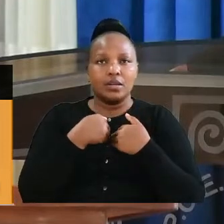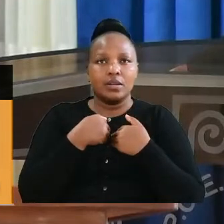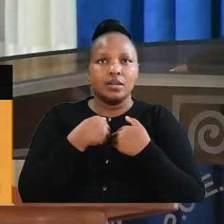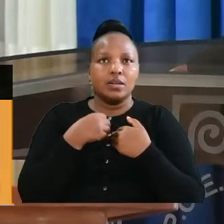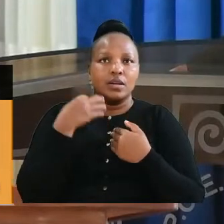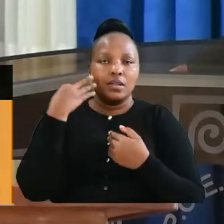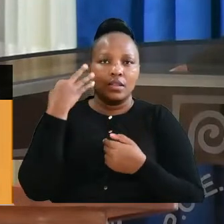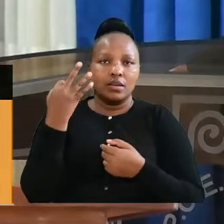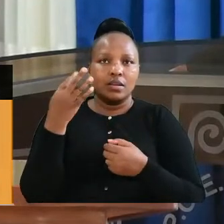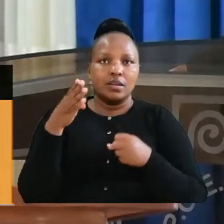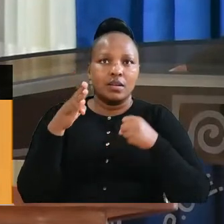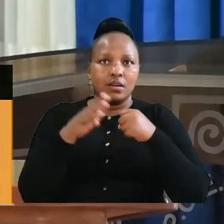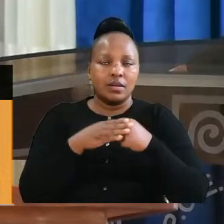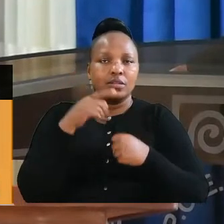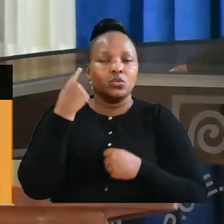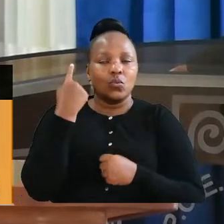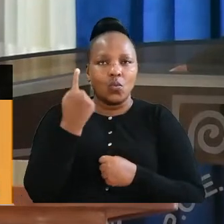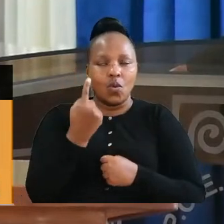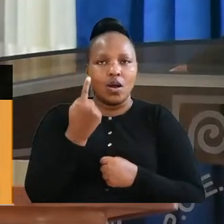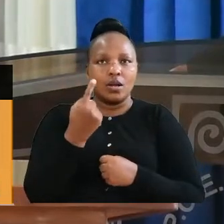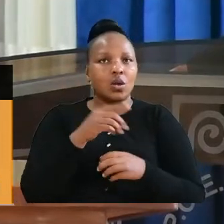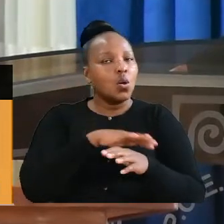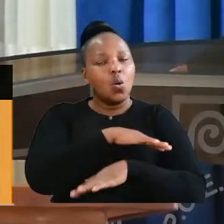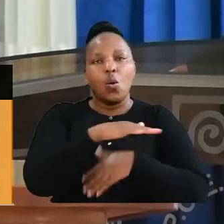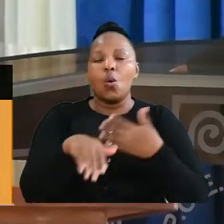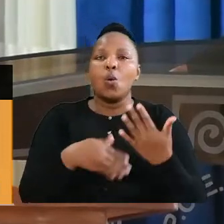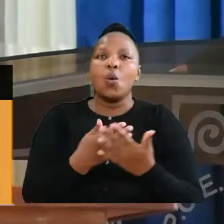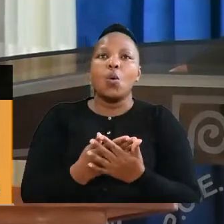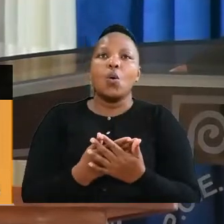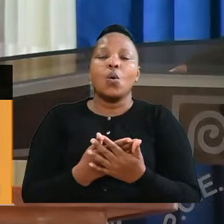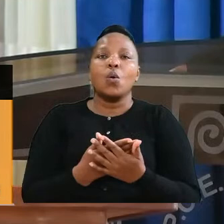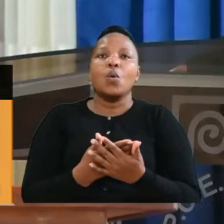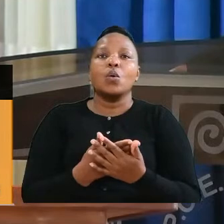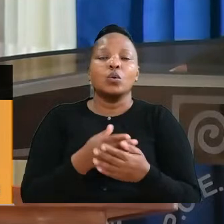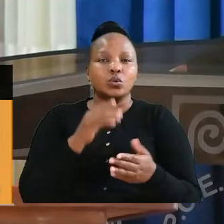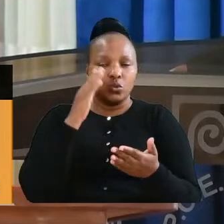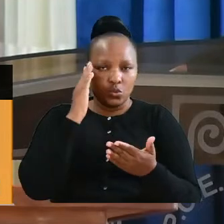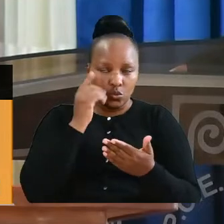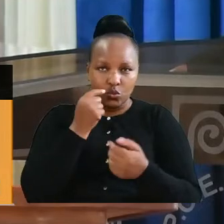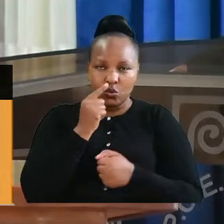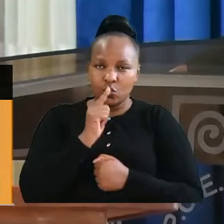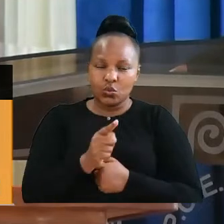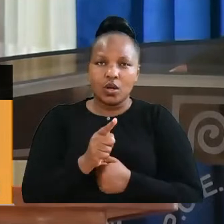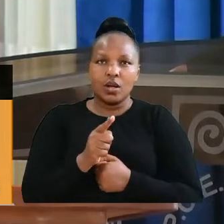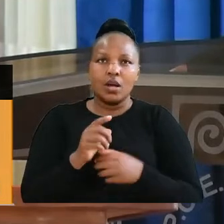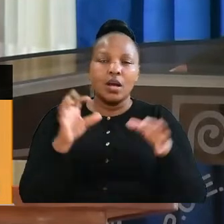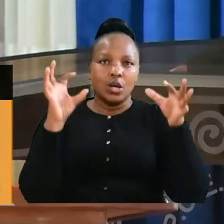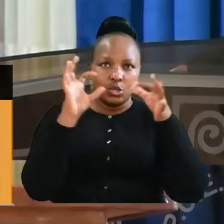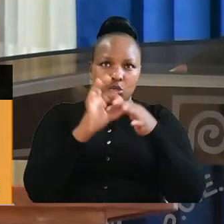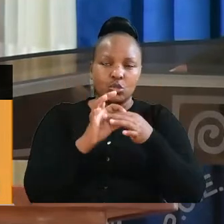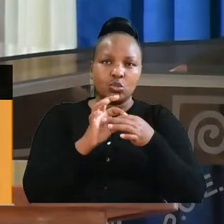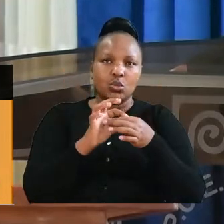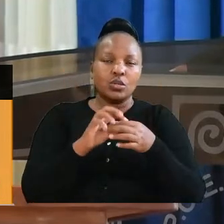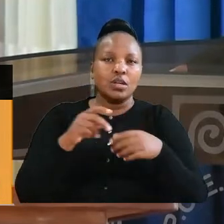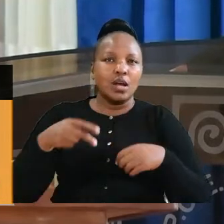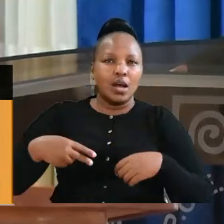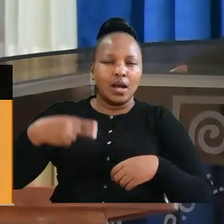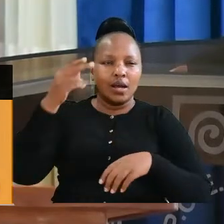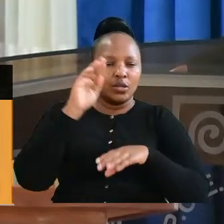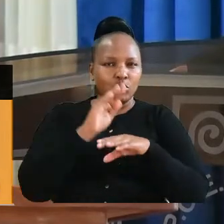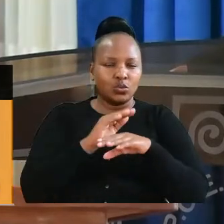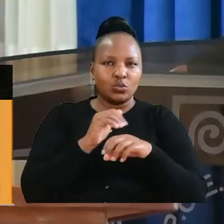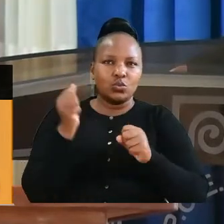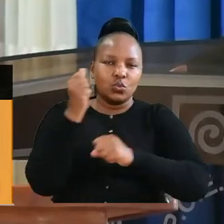alama 391. Nao wote tunahakika kwamba watapata kujiunga na shule za serikali, kwa sababu